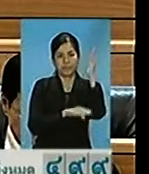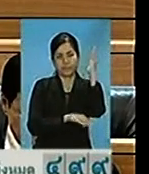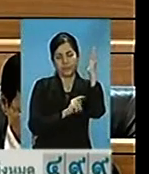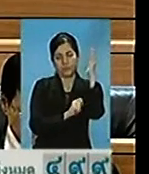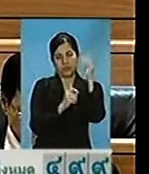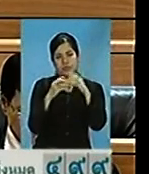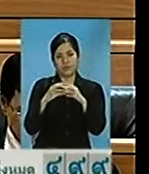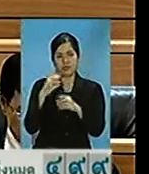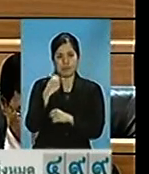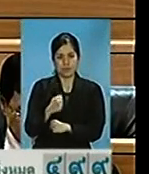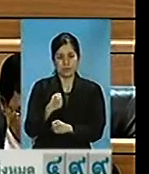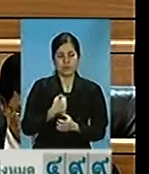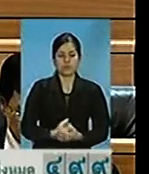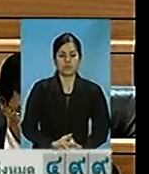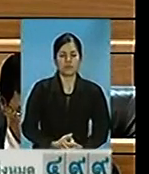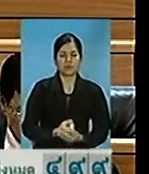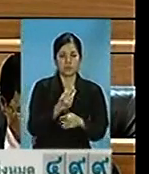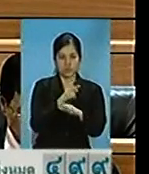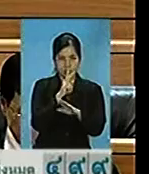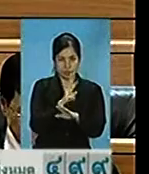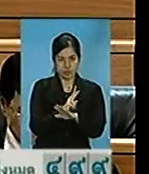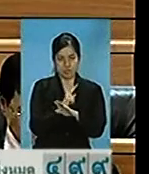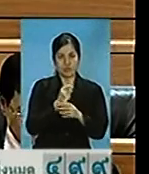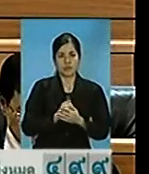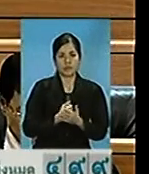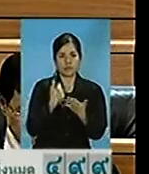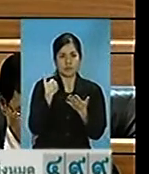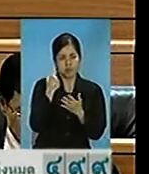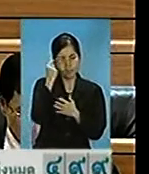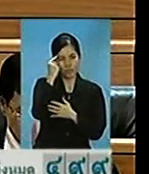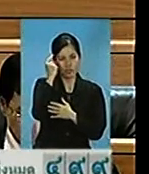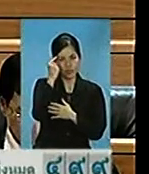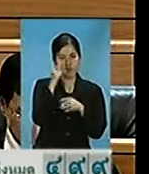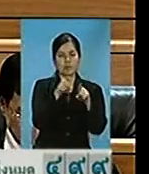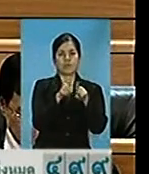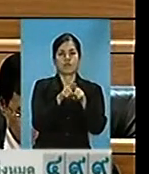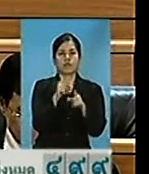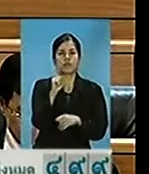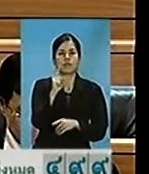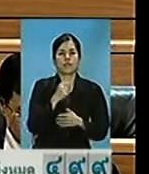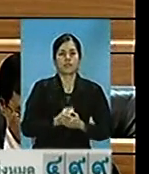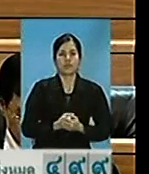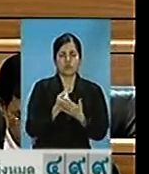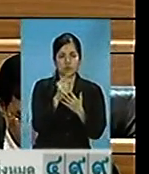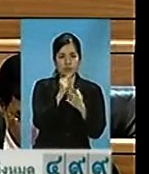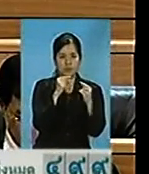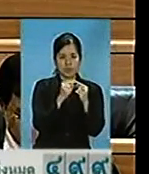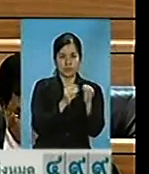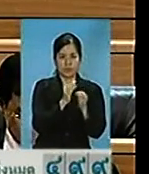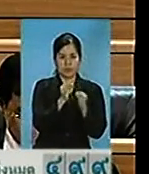าธิปัตย์ท่านประธานก็คงมีความคิดเหมือนกับผมครับว่ามันเป็นคำตอบ